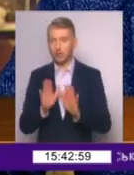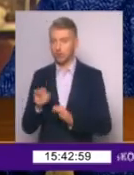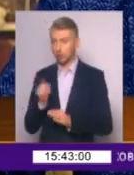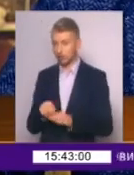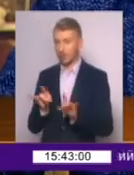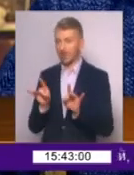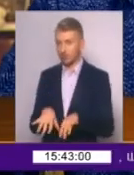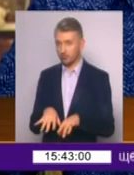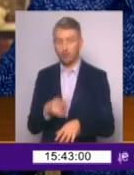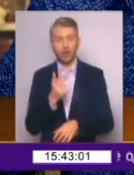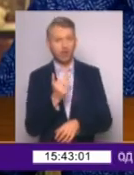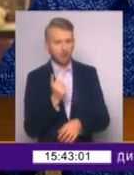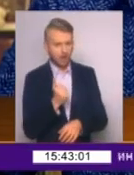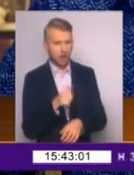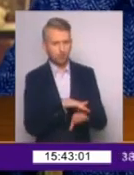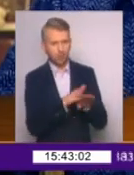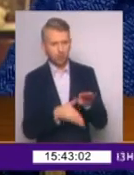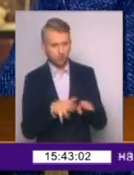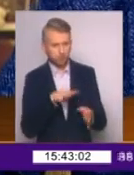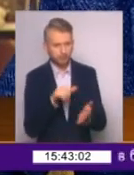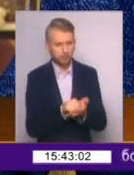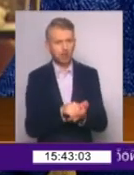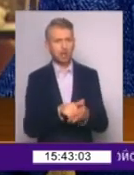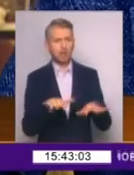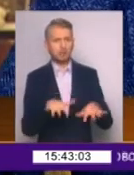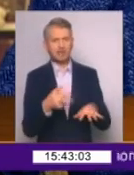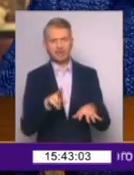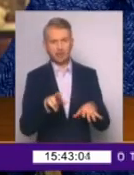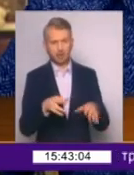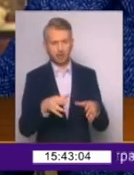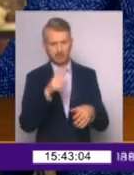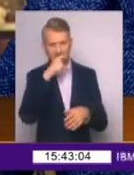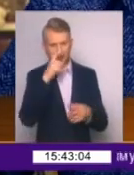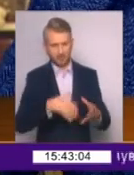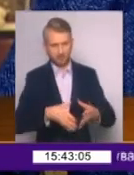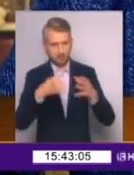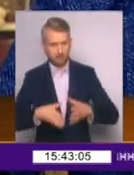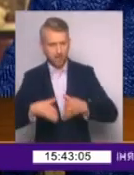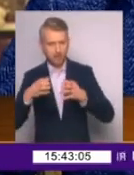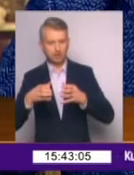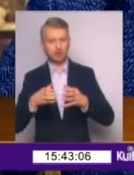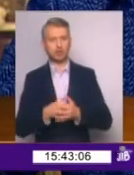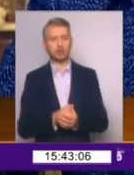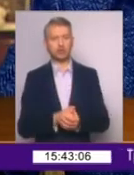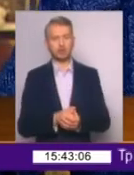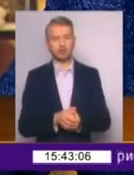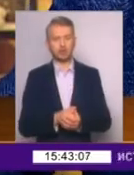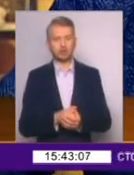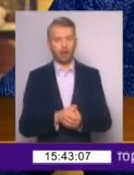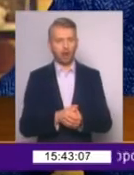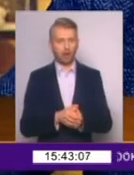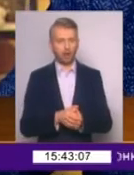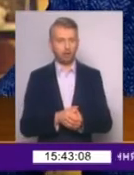залишиться. З бордюрами, з відповідними місцями там для баків, сміттєвих, з підходами до